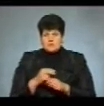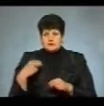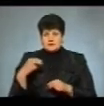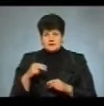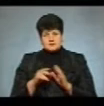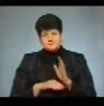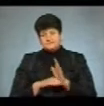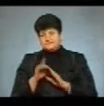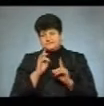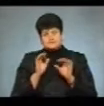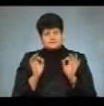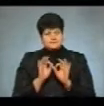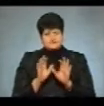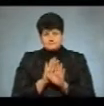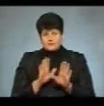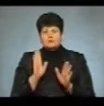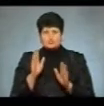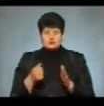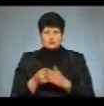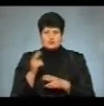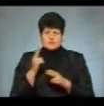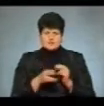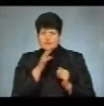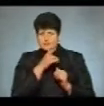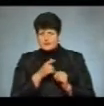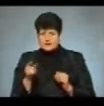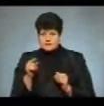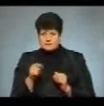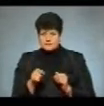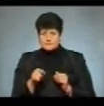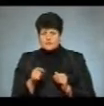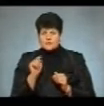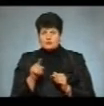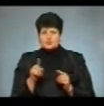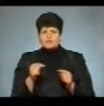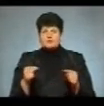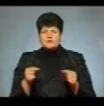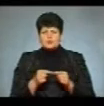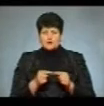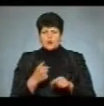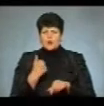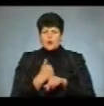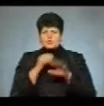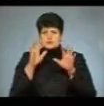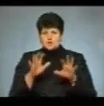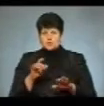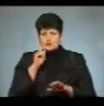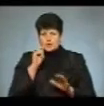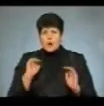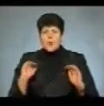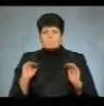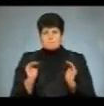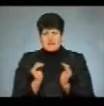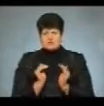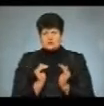не станеться, тобто він добуде свій термін. Чому? Тому що, відповідно, Конституція України, зокрема, обмежує, скажімо